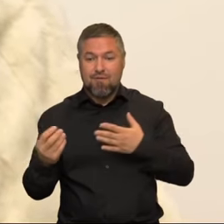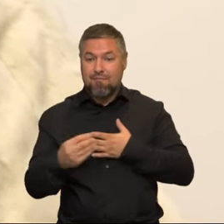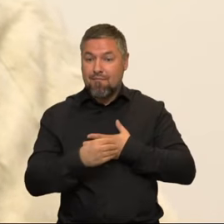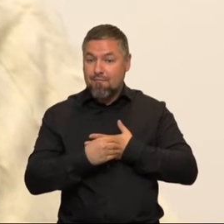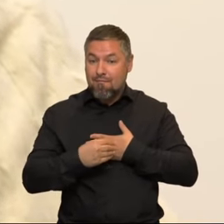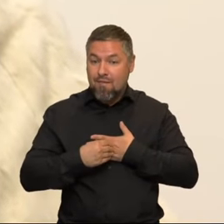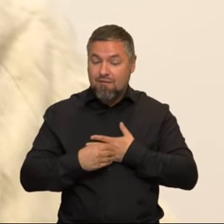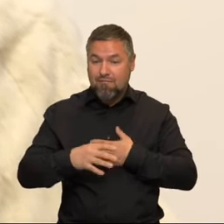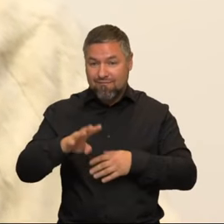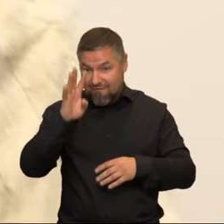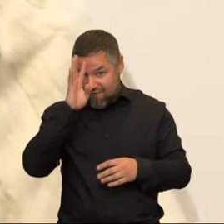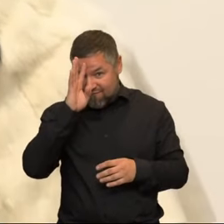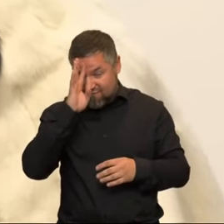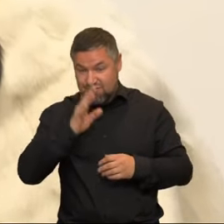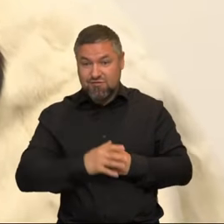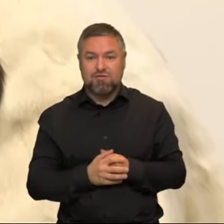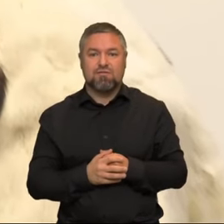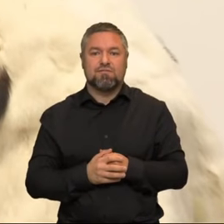badaczka, fizyk,